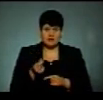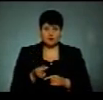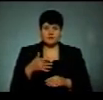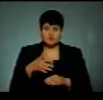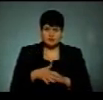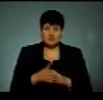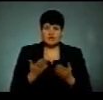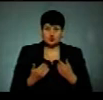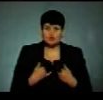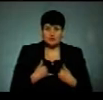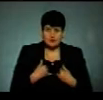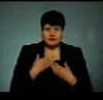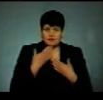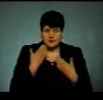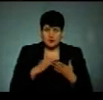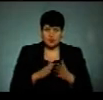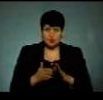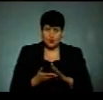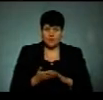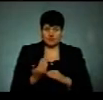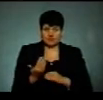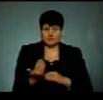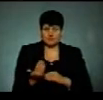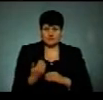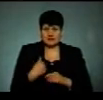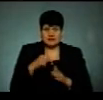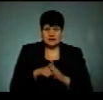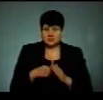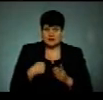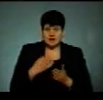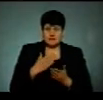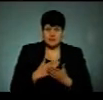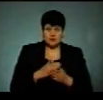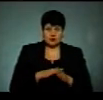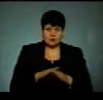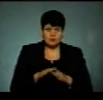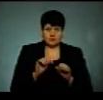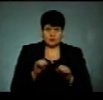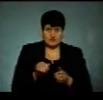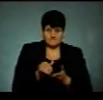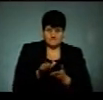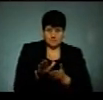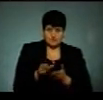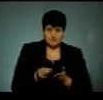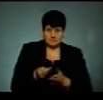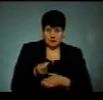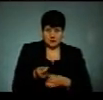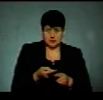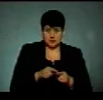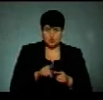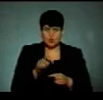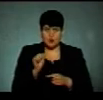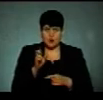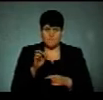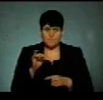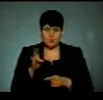Розумієте, якщо у мене немає договору, значить я маю повне право відмовитись платити цю абонплату